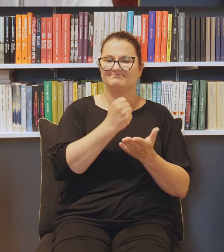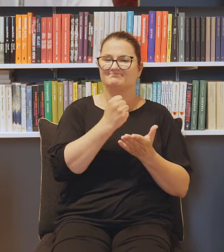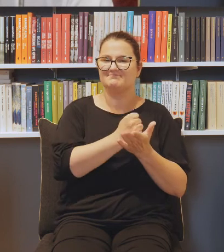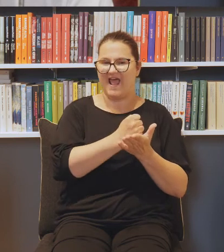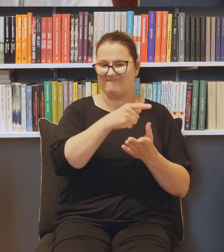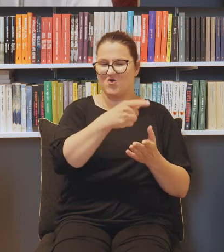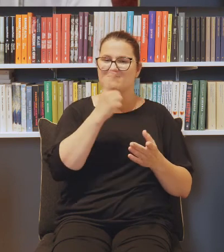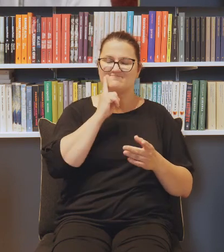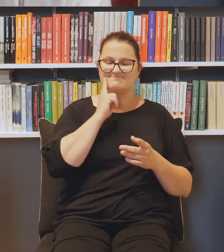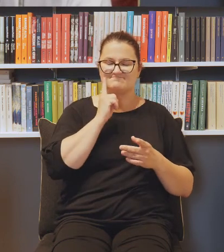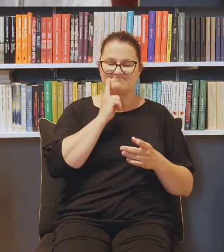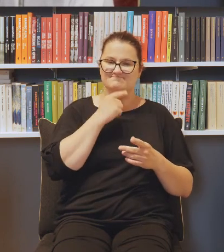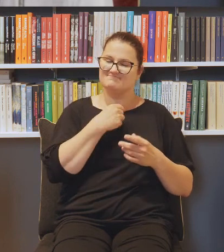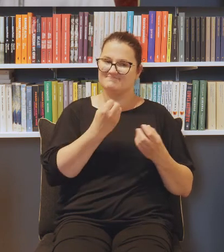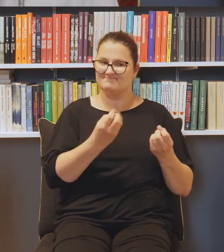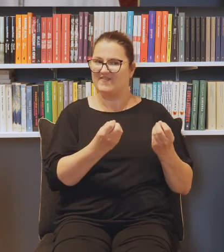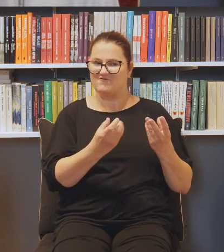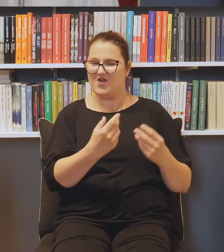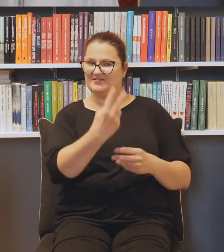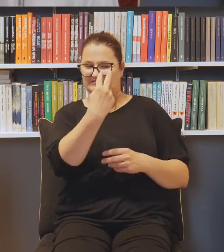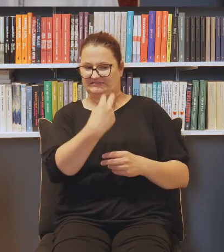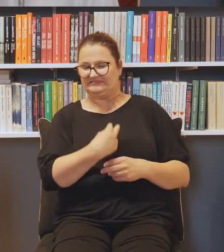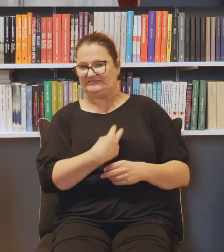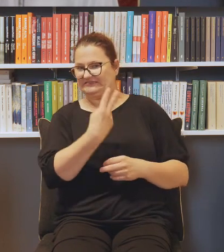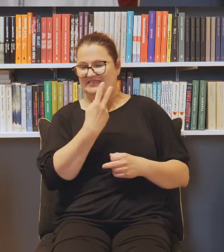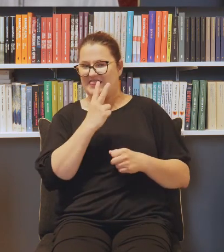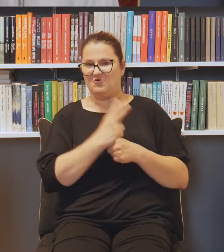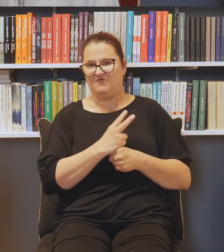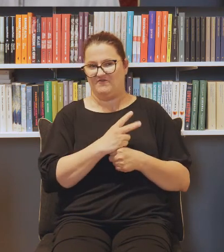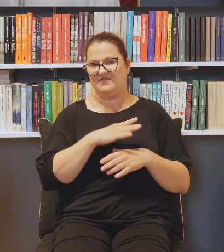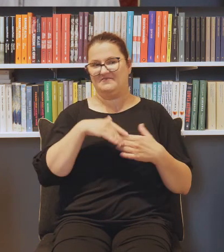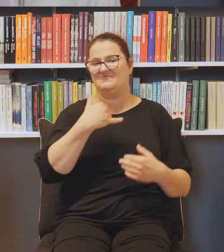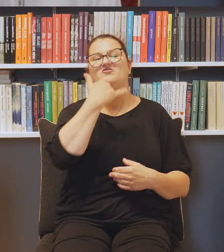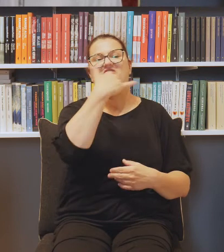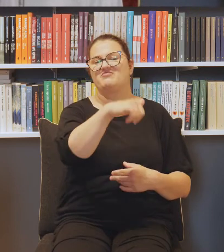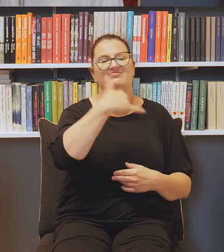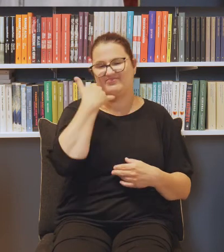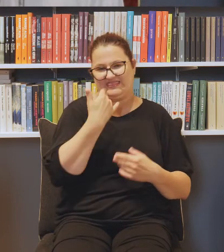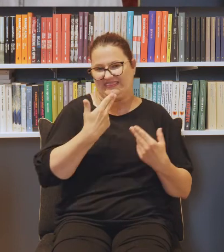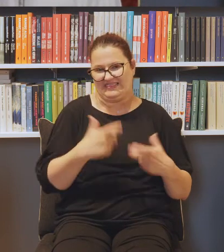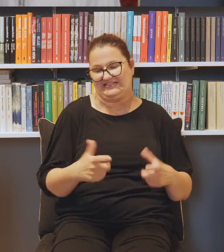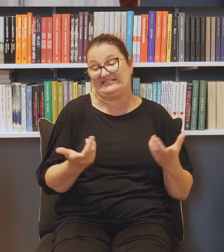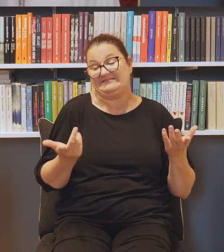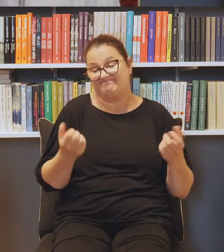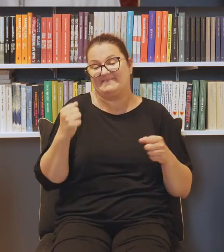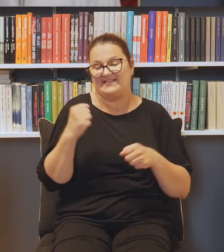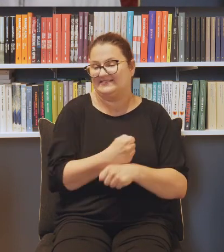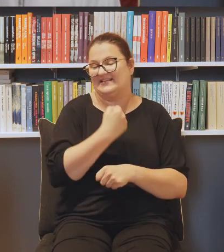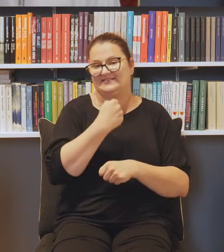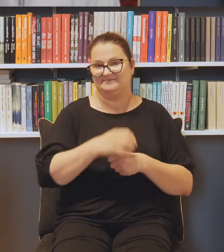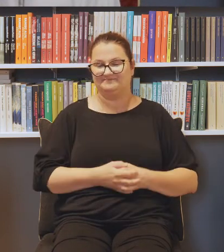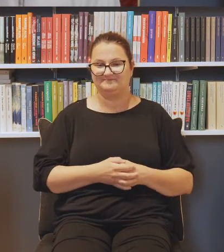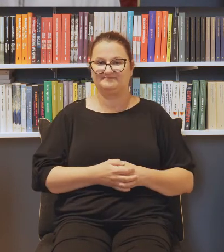są tacy, ale on tak z nieufnością się do mnie odnosił, no i nie odzwonili do mnie nigdy już. Niestety.